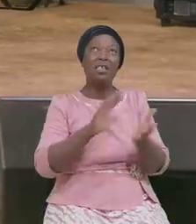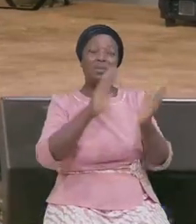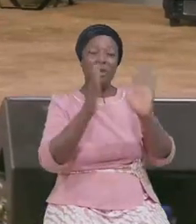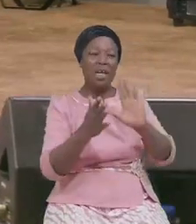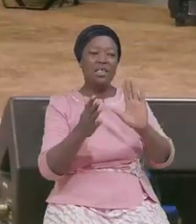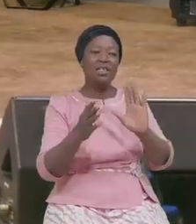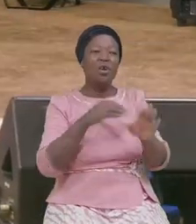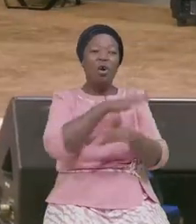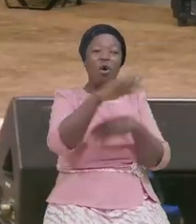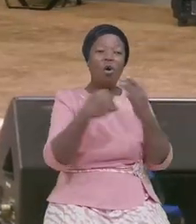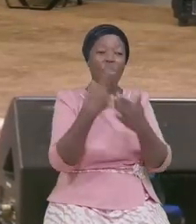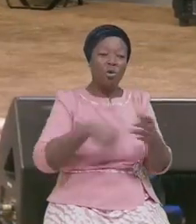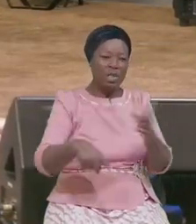notre